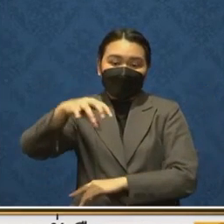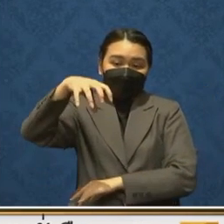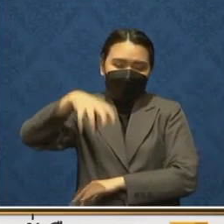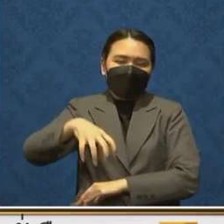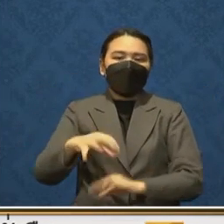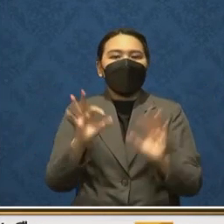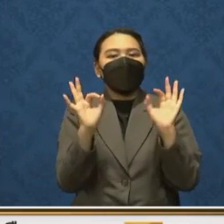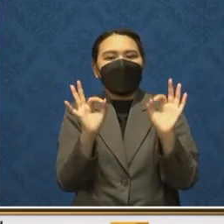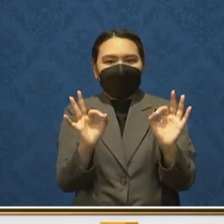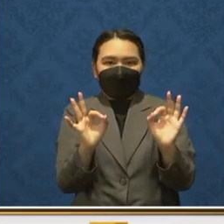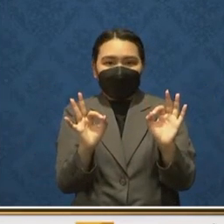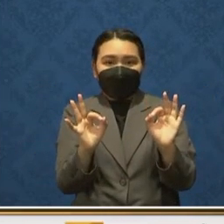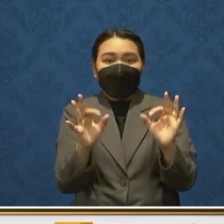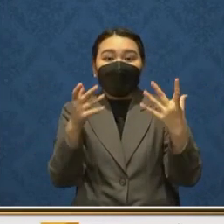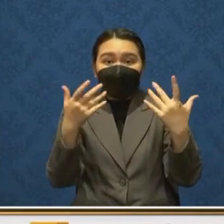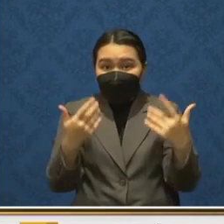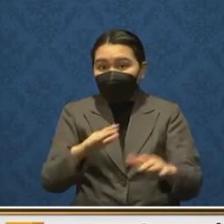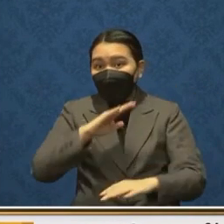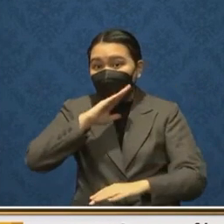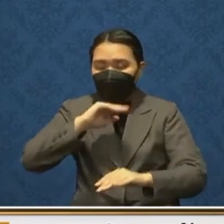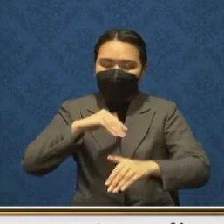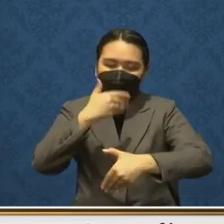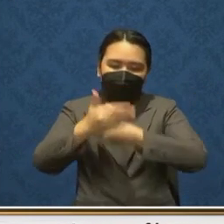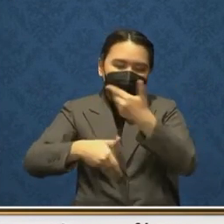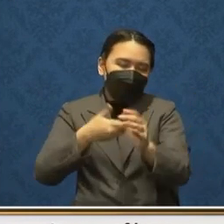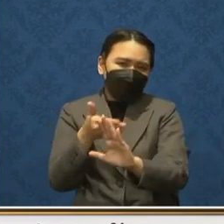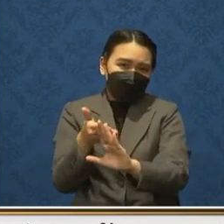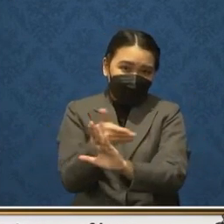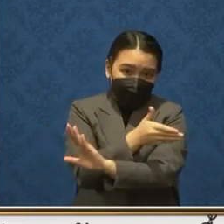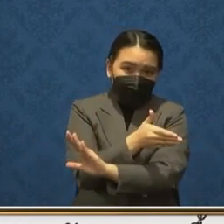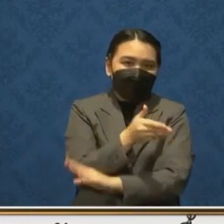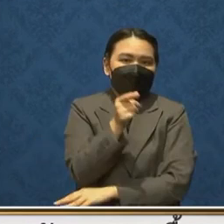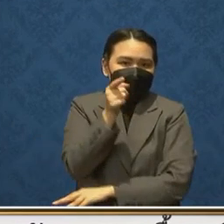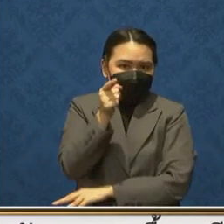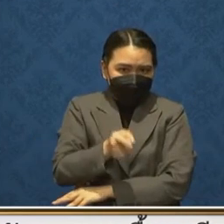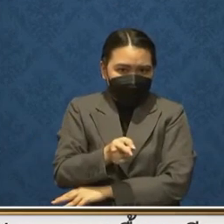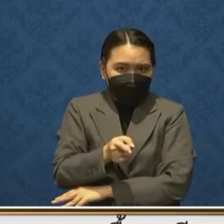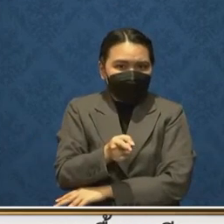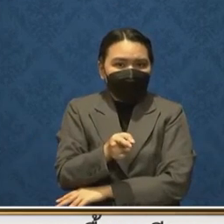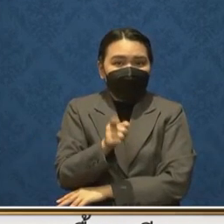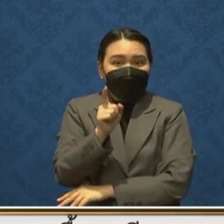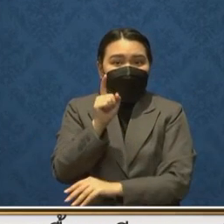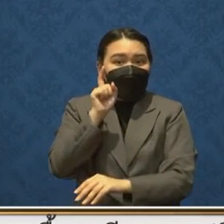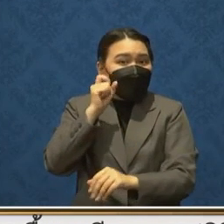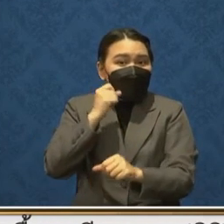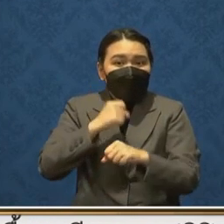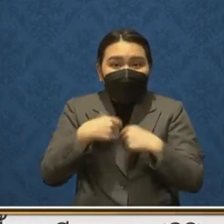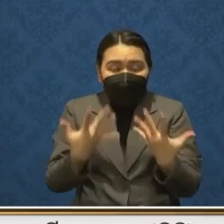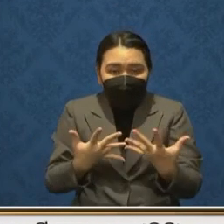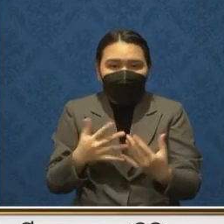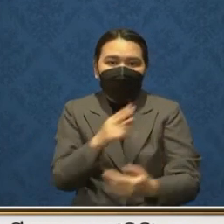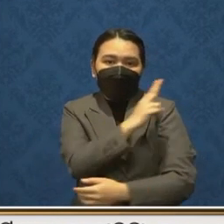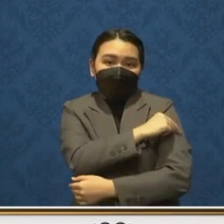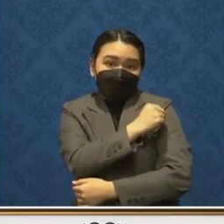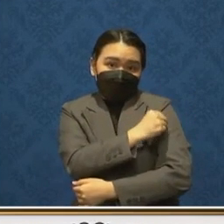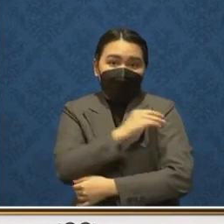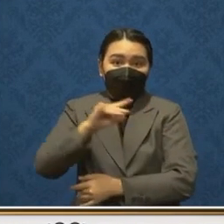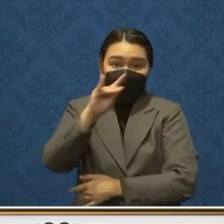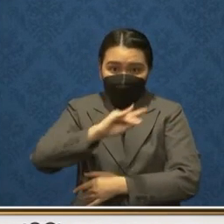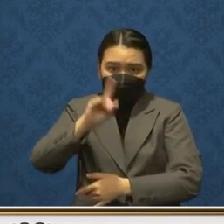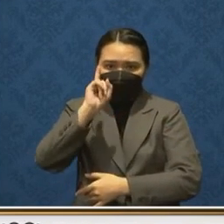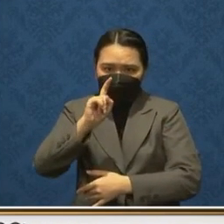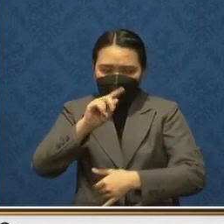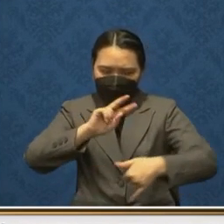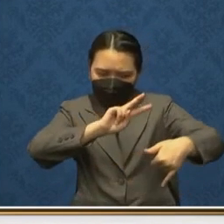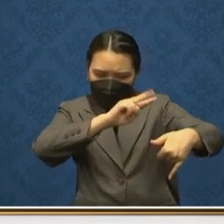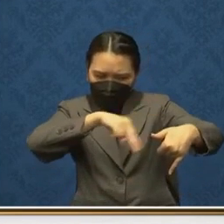ก่อนทจะเอาหมูมาขายตามหักแล้วจะต้องมีสัวพระแพทย์ไปตรวจสอบก่อนก่ทมูส่งลงค่า